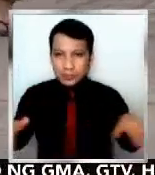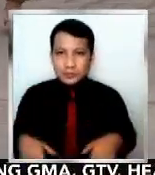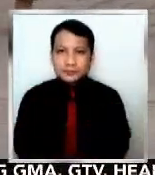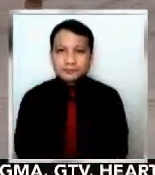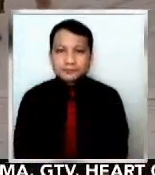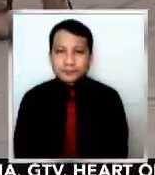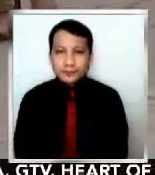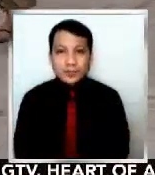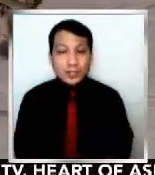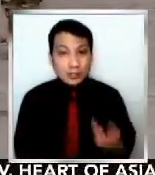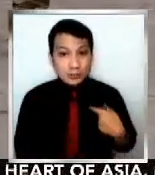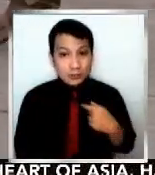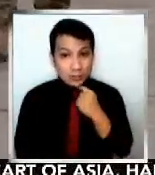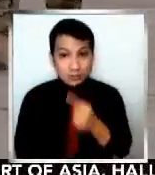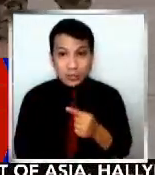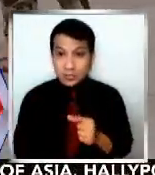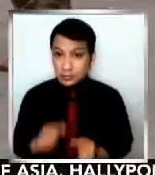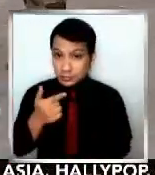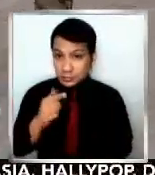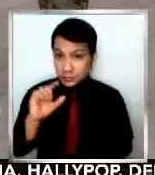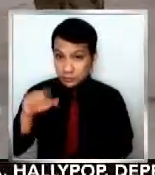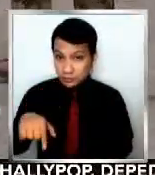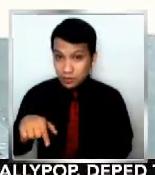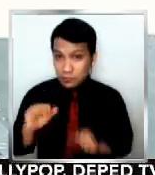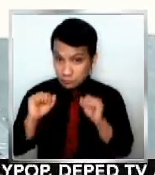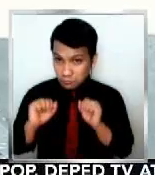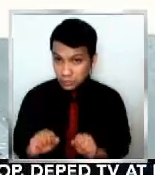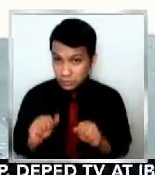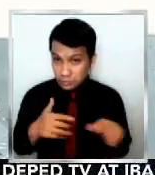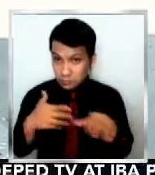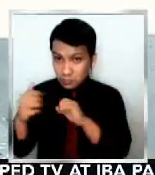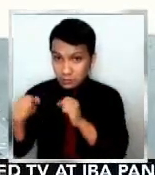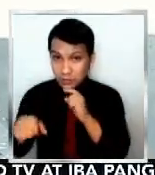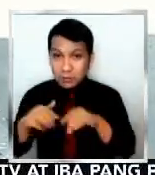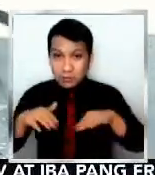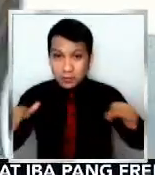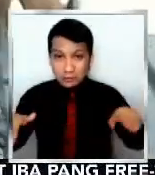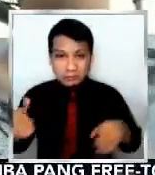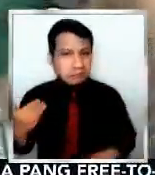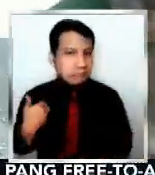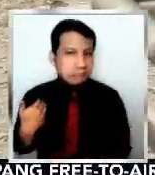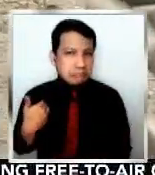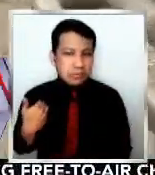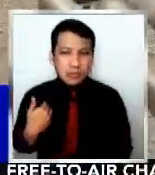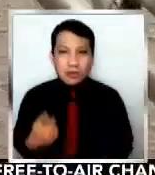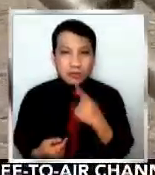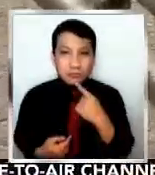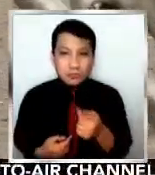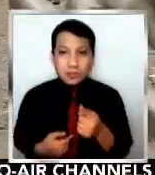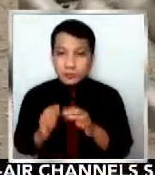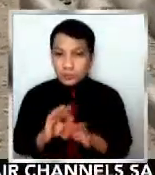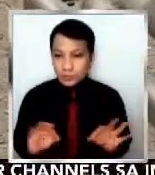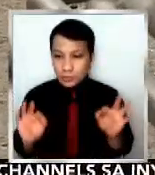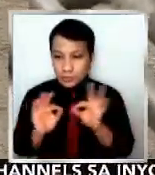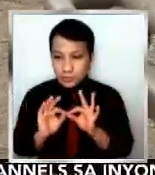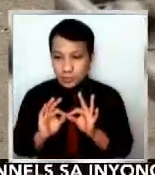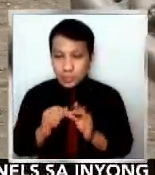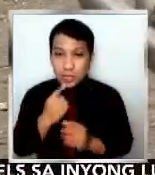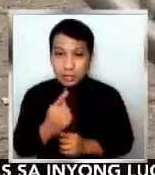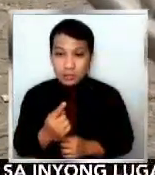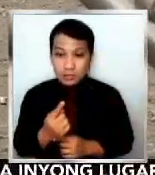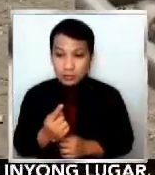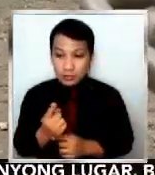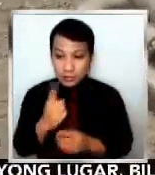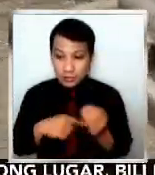daw porket GCQ pwede na kaagad lumabas sa mga bata. Wait, ito po ah. Opo, sige po. Hindi po pwede ay yung